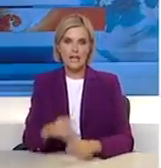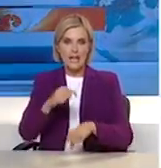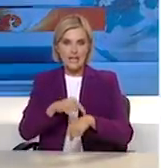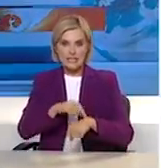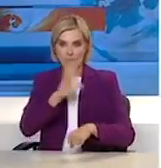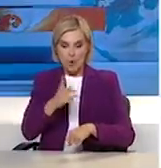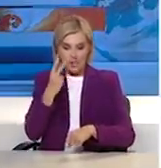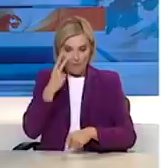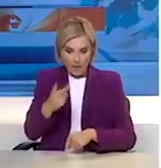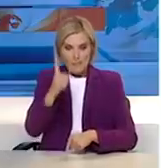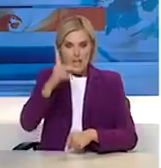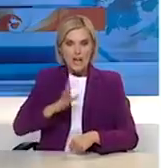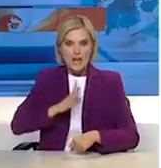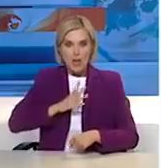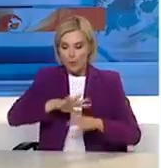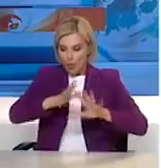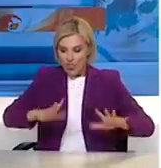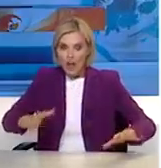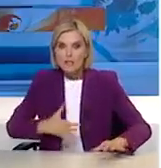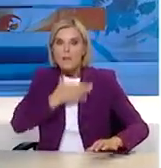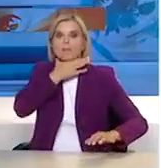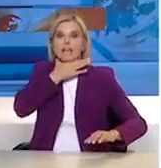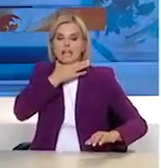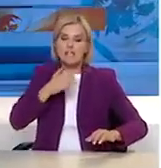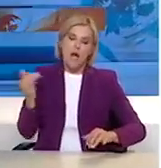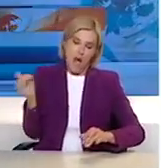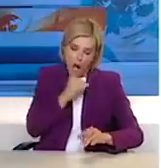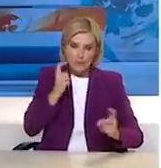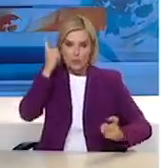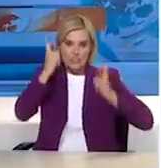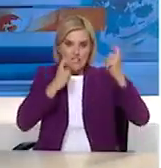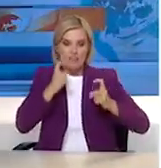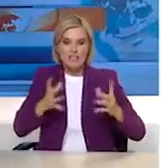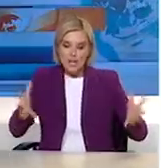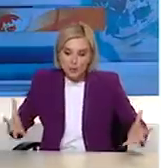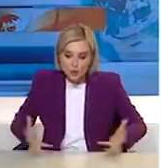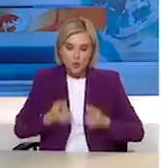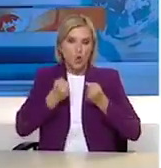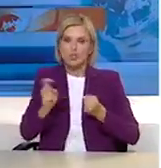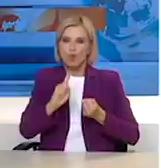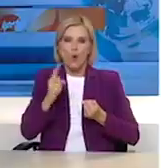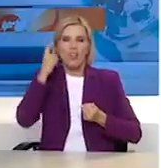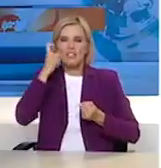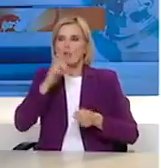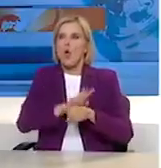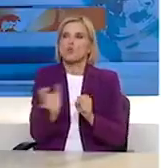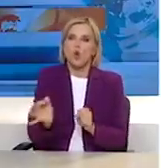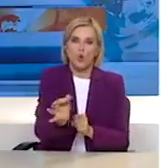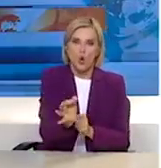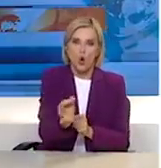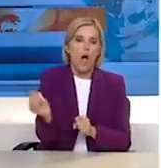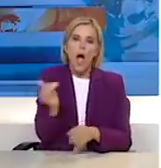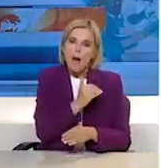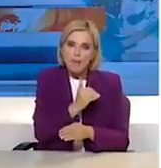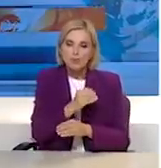οτιδήποτε άλλο, νομίζω δεν σκέφτεσαι τίποτε άλλο. Σκέφτεσαι πώς να βοηθήσεις τον συνάνθρωπό σου και δεν σκέφτεσαι κανένα κορονοϊό. Αυτό πάει στο